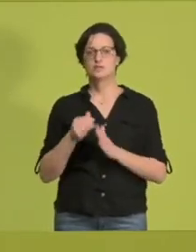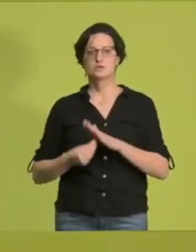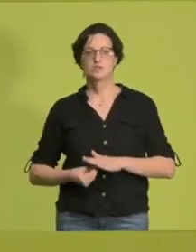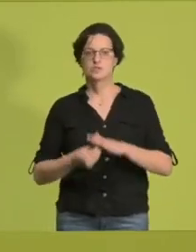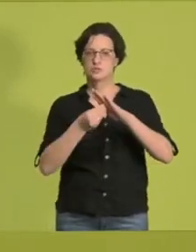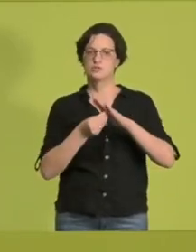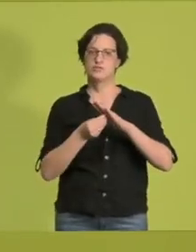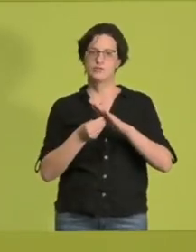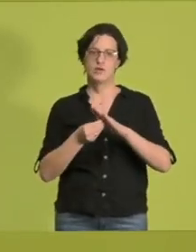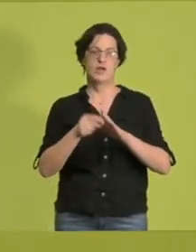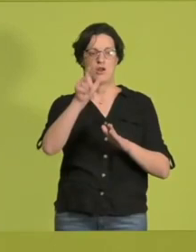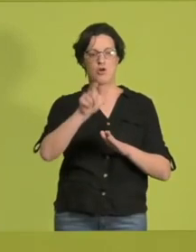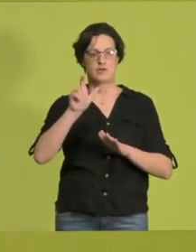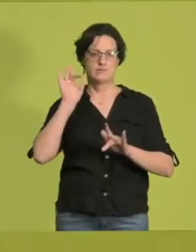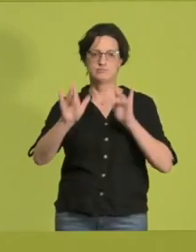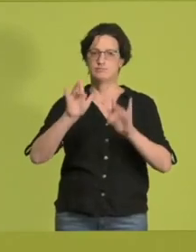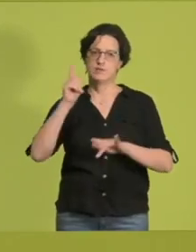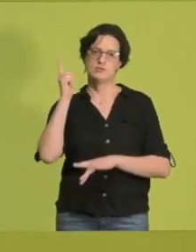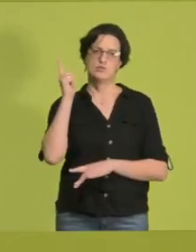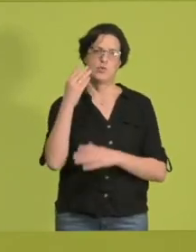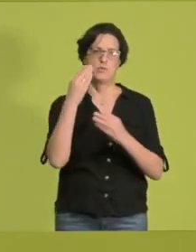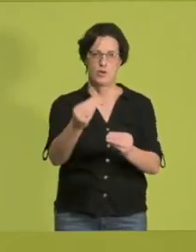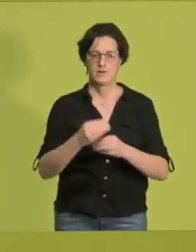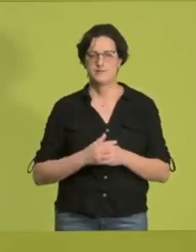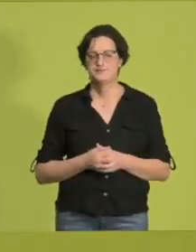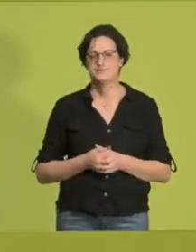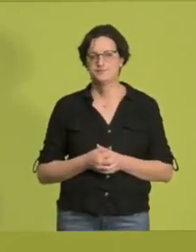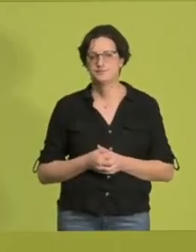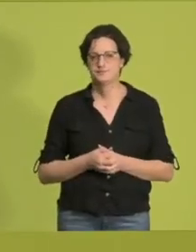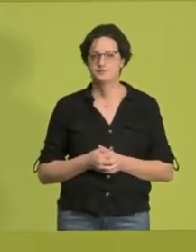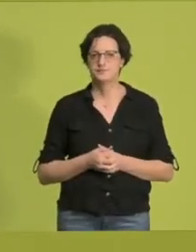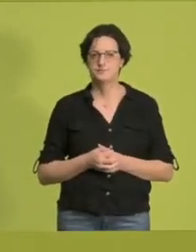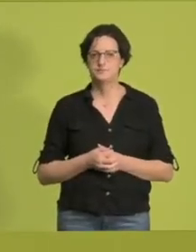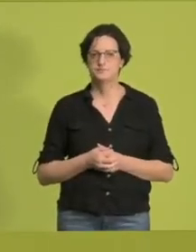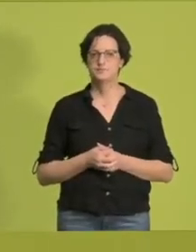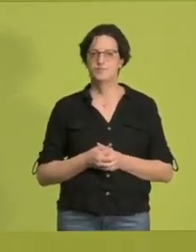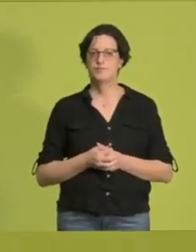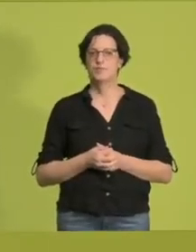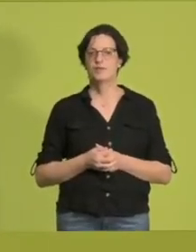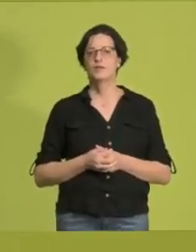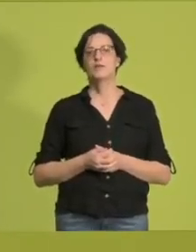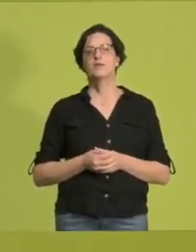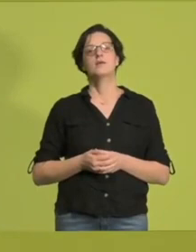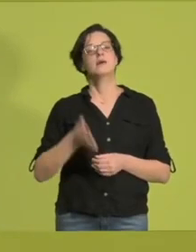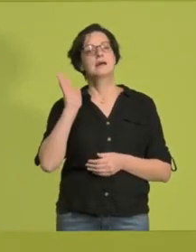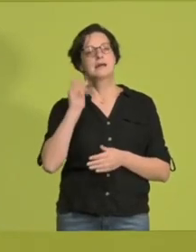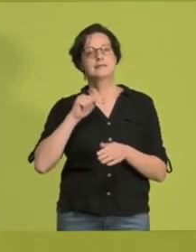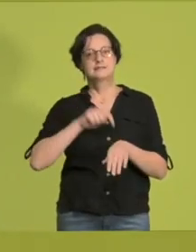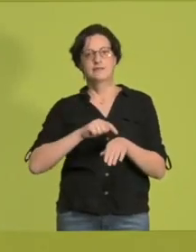bedroht werden ich will zum ende meiner rede zeit noch drei war drei weitere